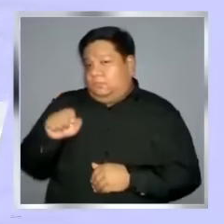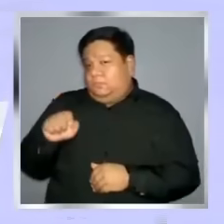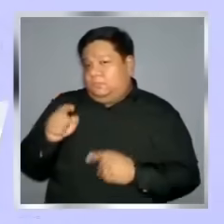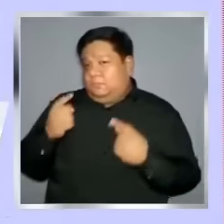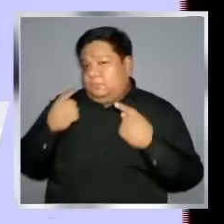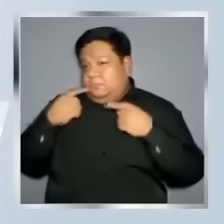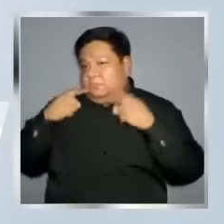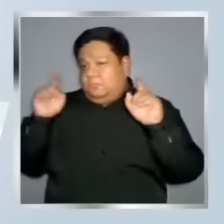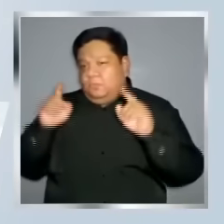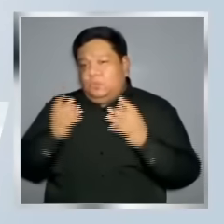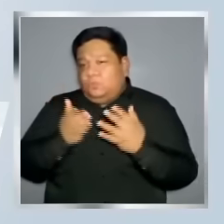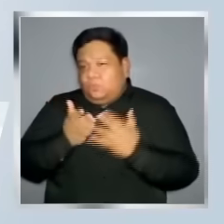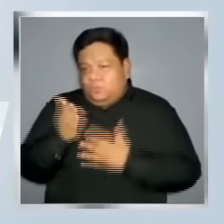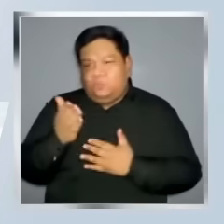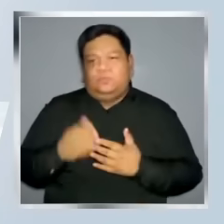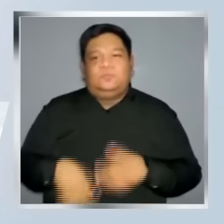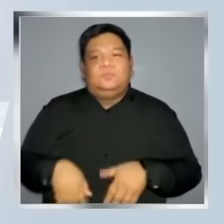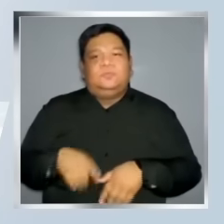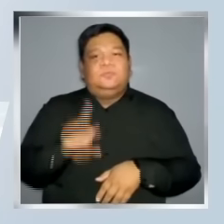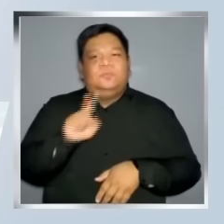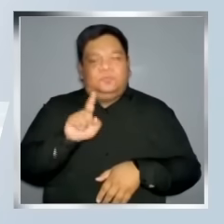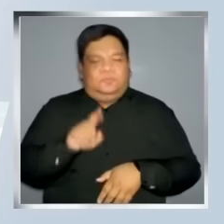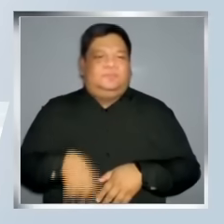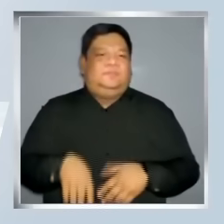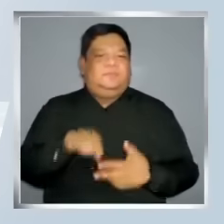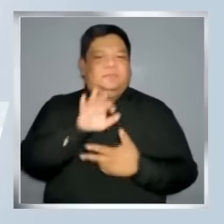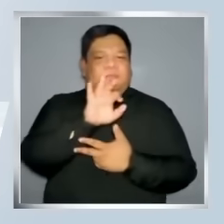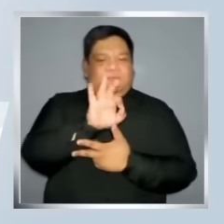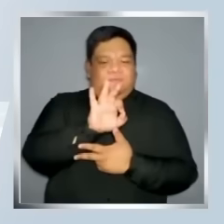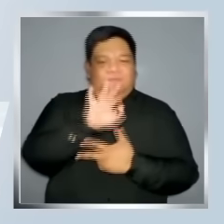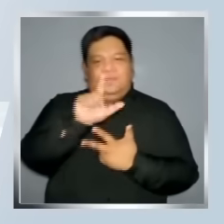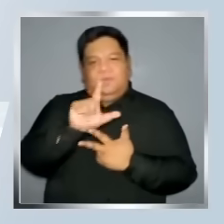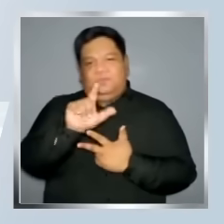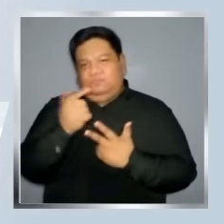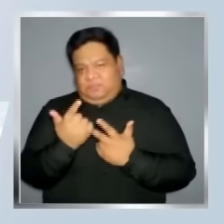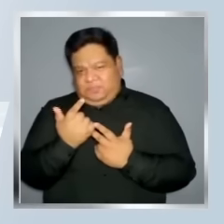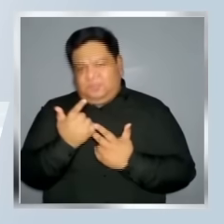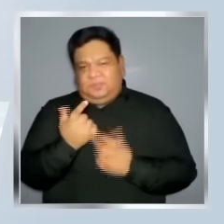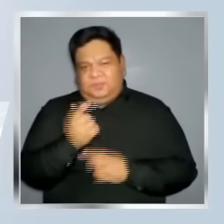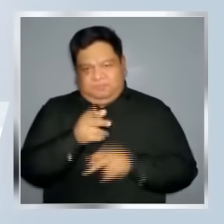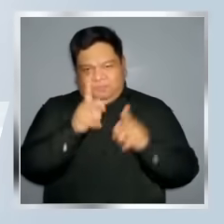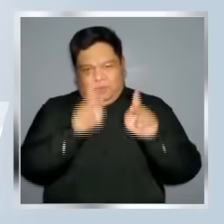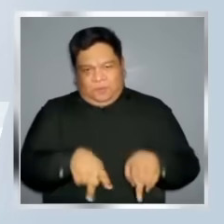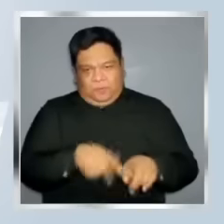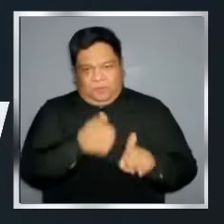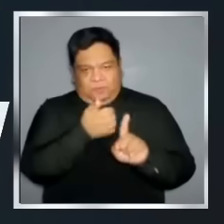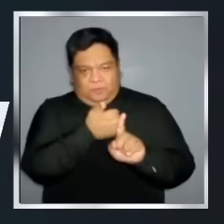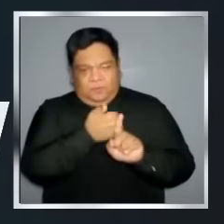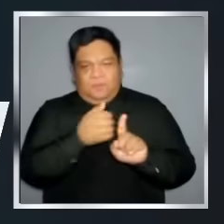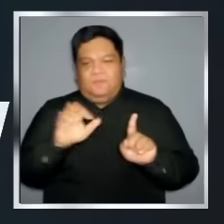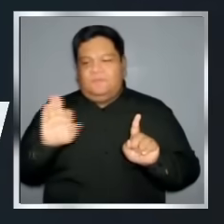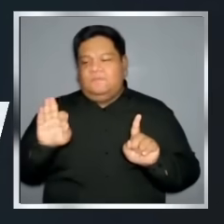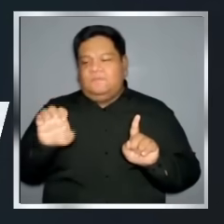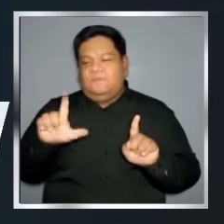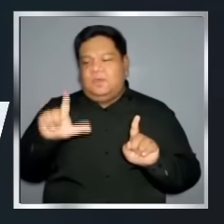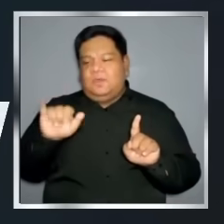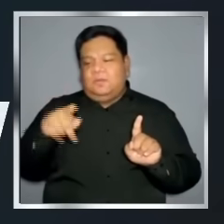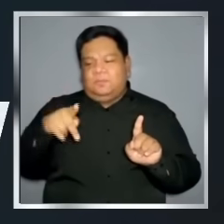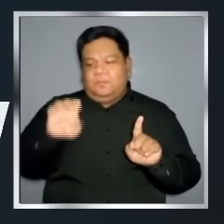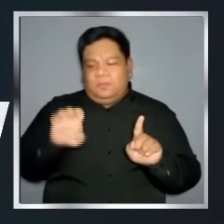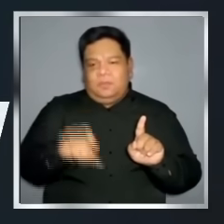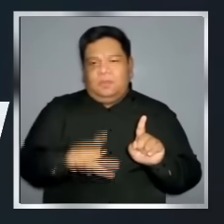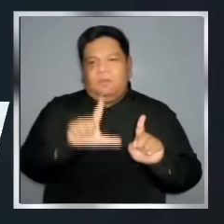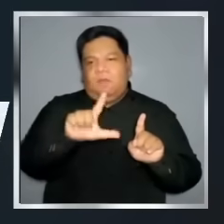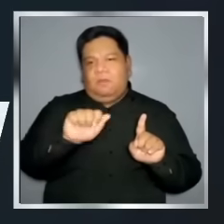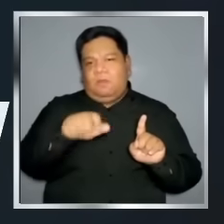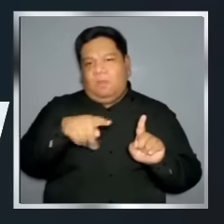importanteng letra. Yan ay ang FLG. Ang initials ni Felipe Lapus Gozon, ang chairman at outgoing